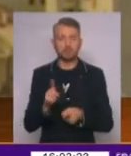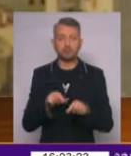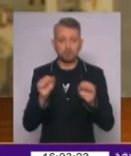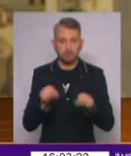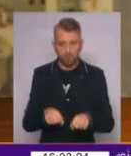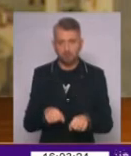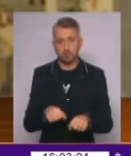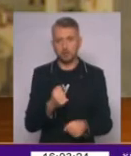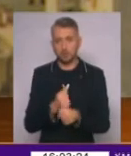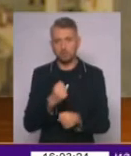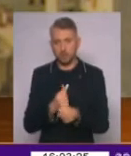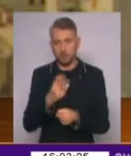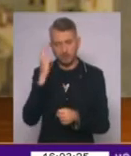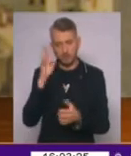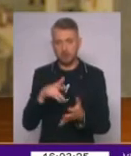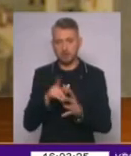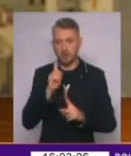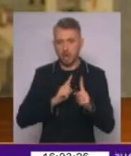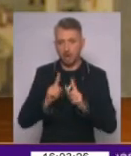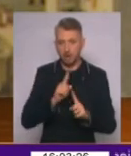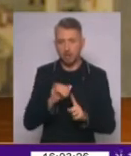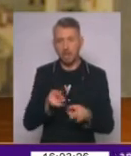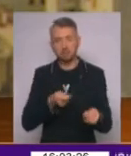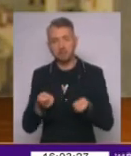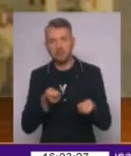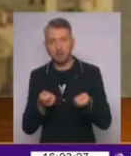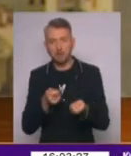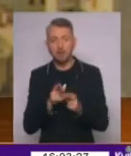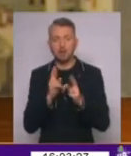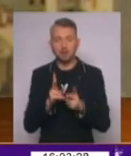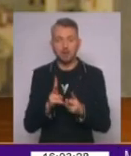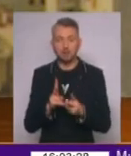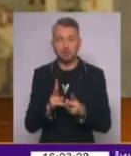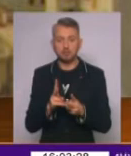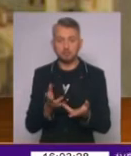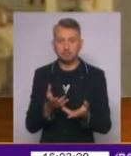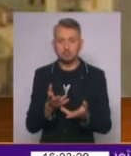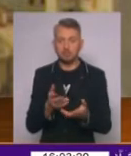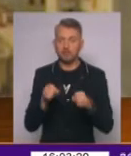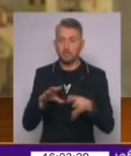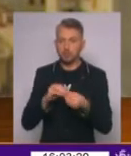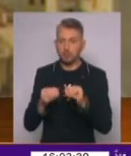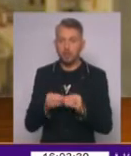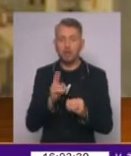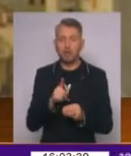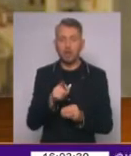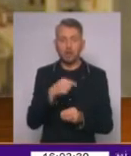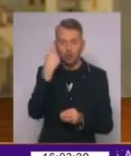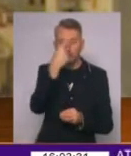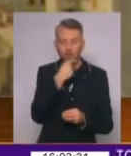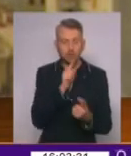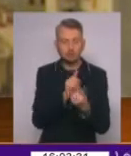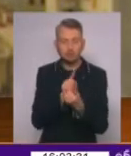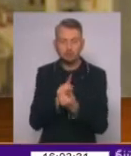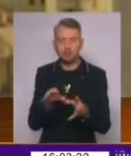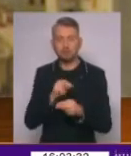собі дозволити саме от Київська міська рада і адміністрація з приводу того, яким чином позбавитися. А от яким чином вже з ними особисто співпрацювати, це вже